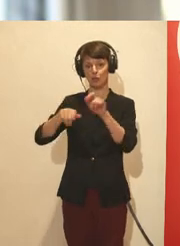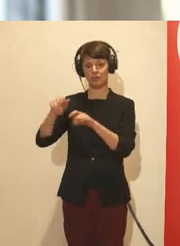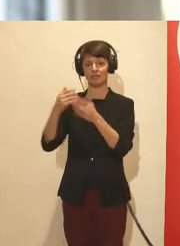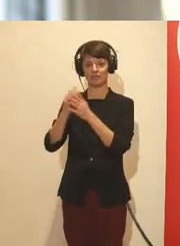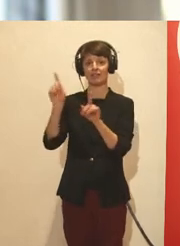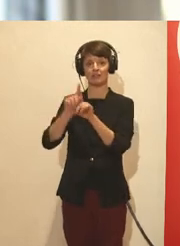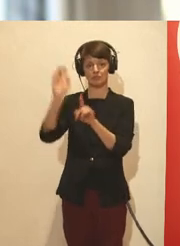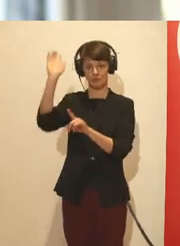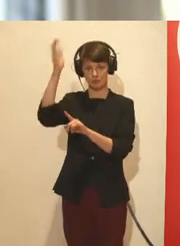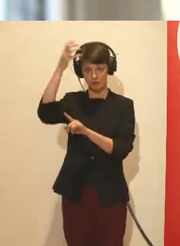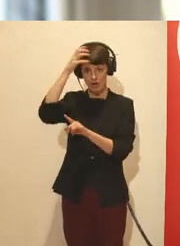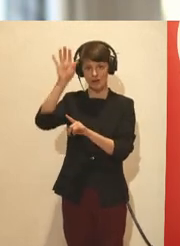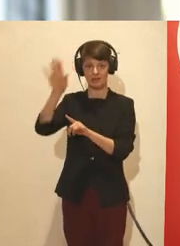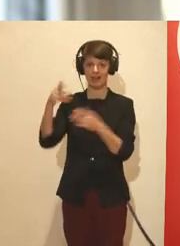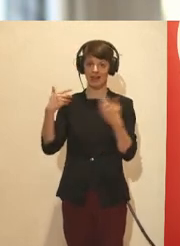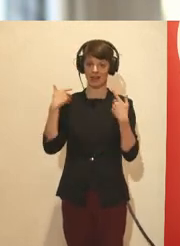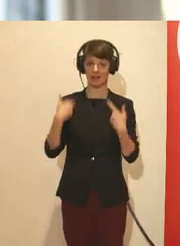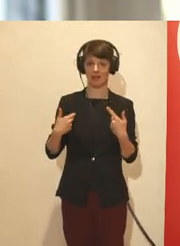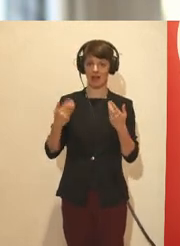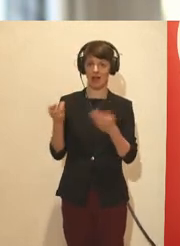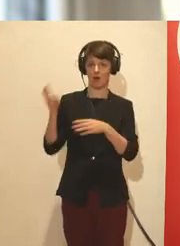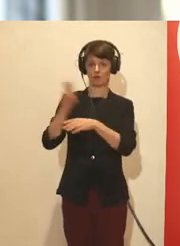zum beispiel